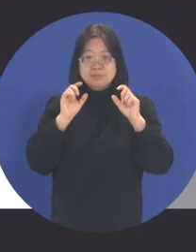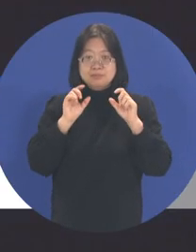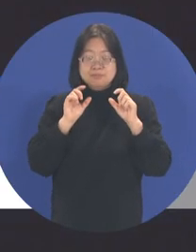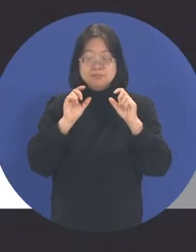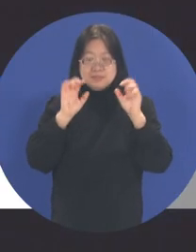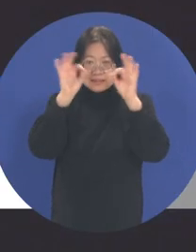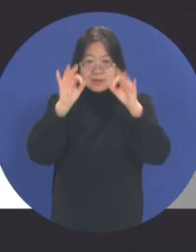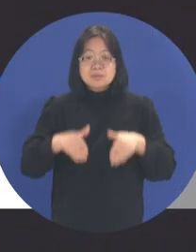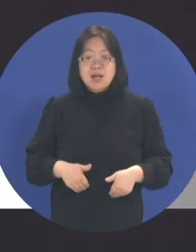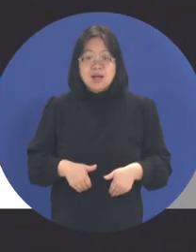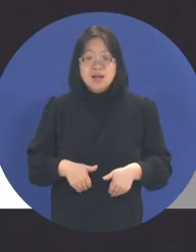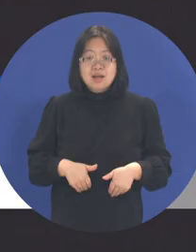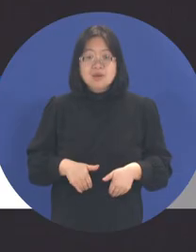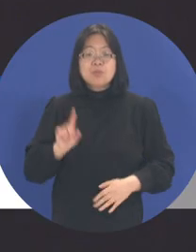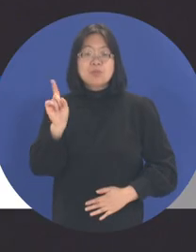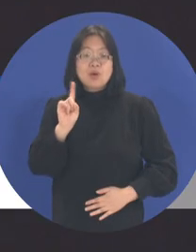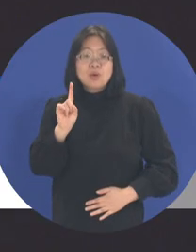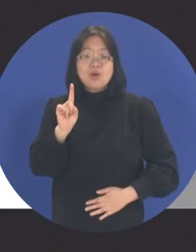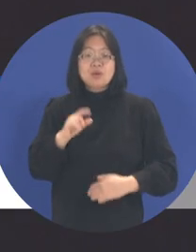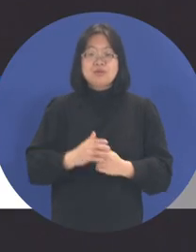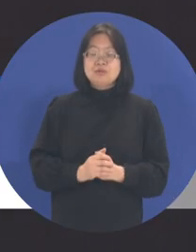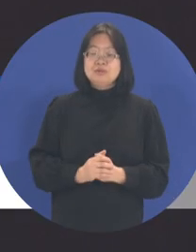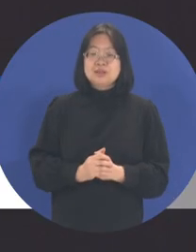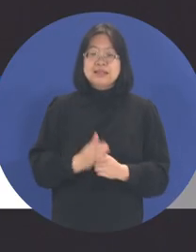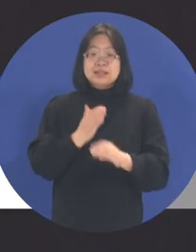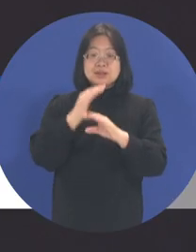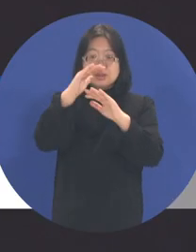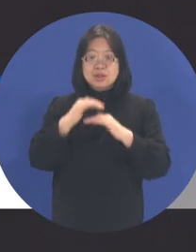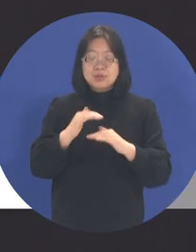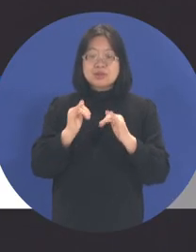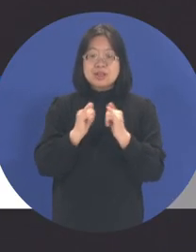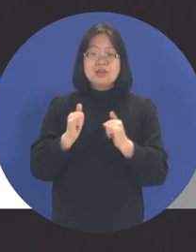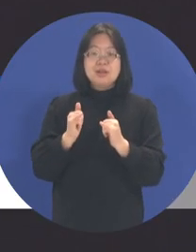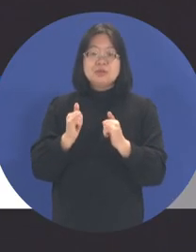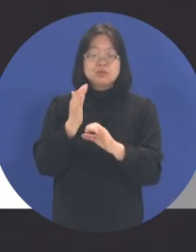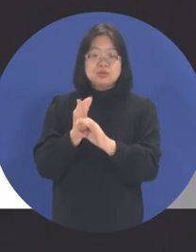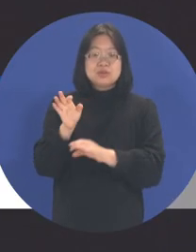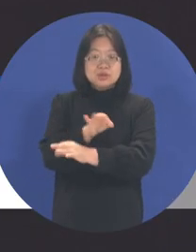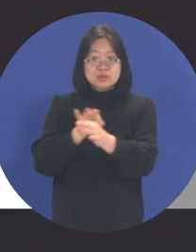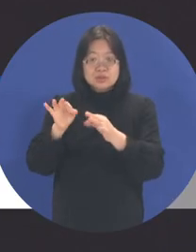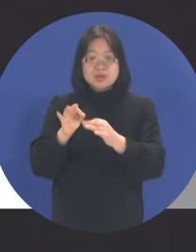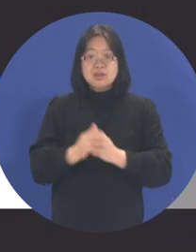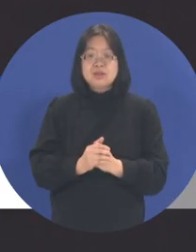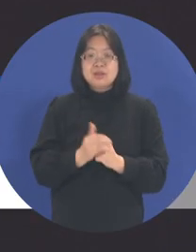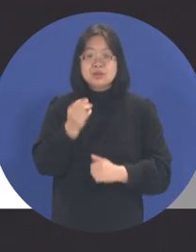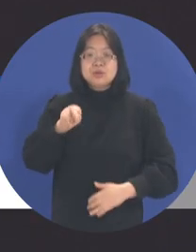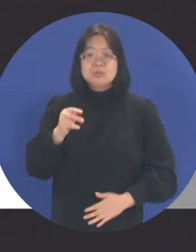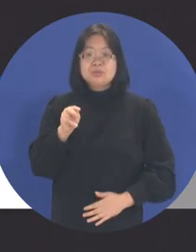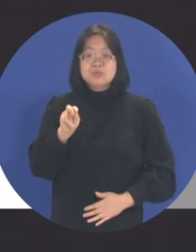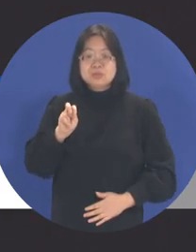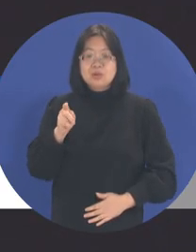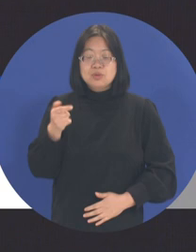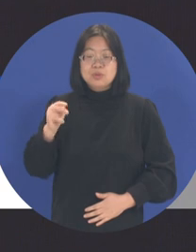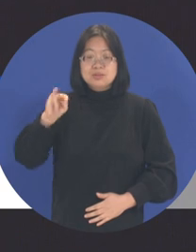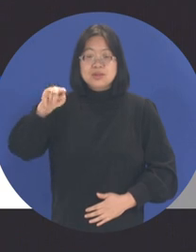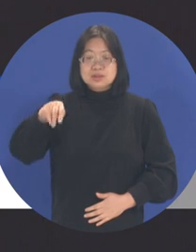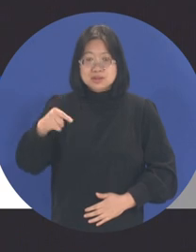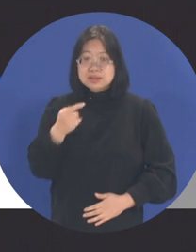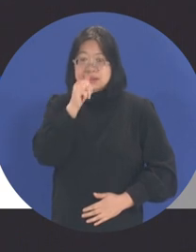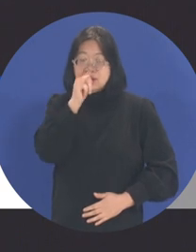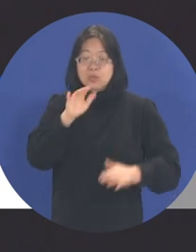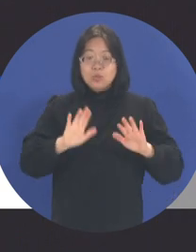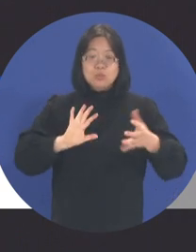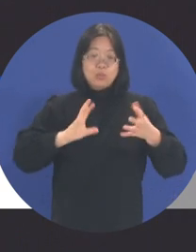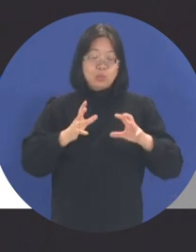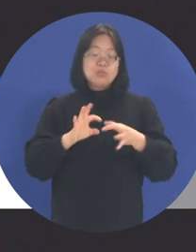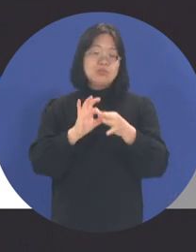저희가 제시하는 새로운 길 해법의 핵심에는 사람 중심 경제, 휴머노믹스가 있습니다. 저는 오늘